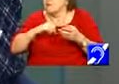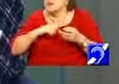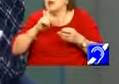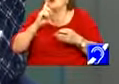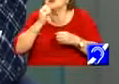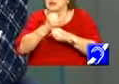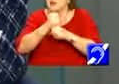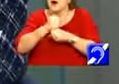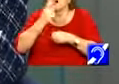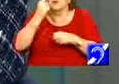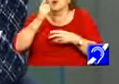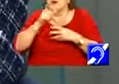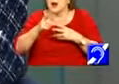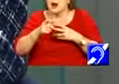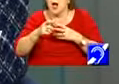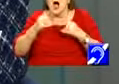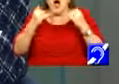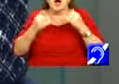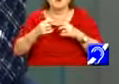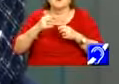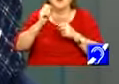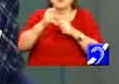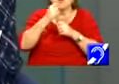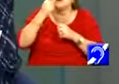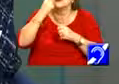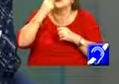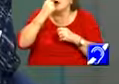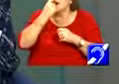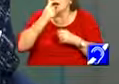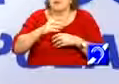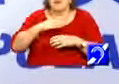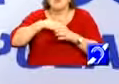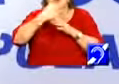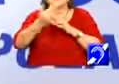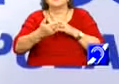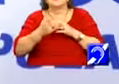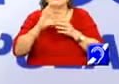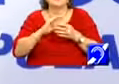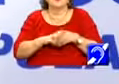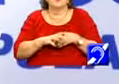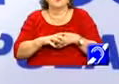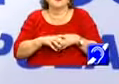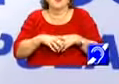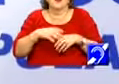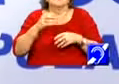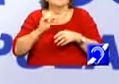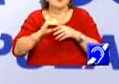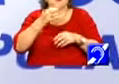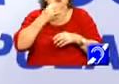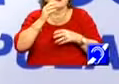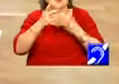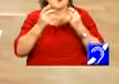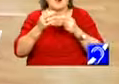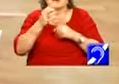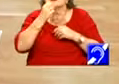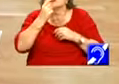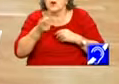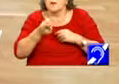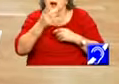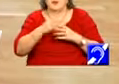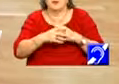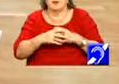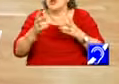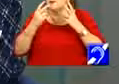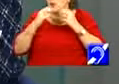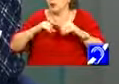Că acum este cu bețișorul din nas și după aceea, cum spune domnul doctor, va fi din salivă.